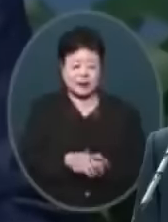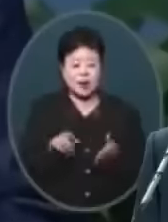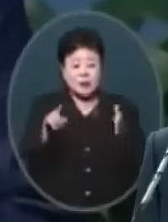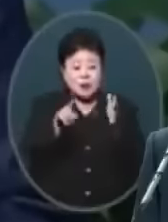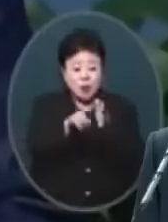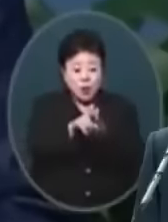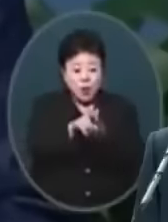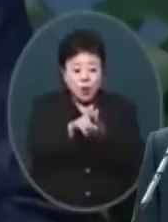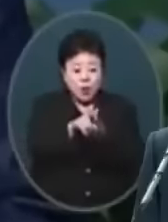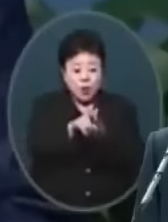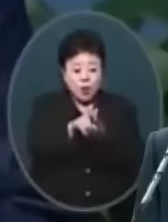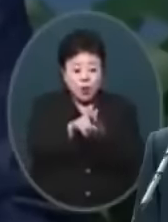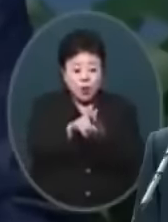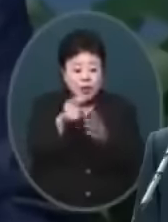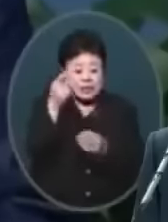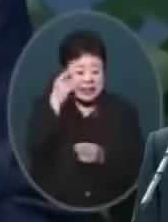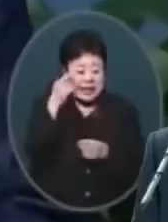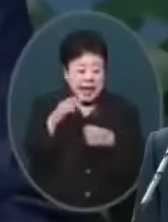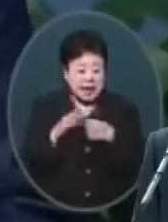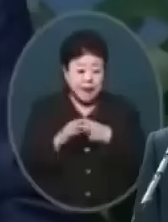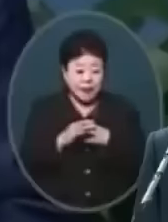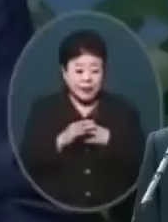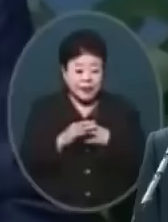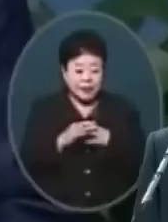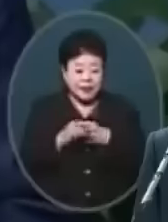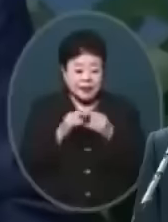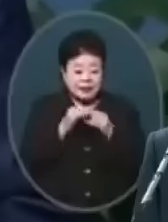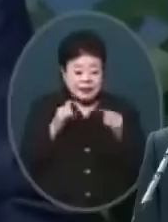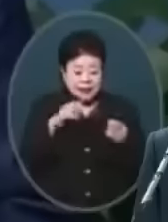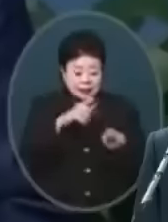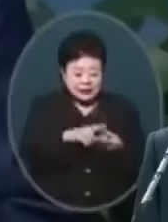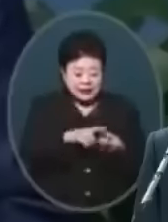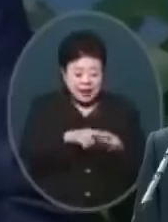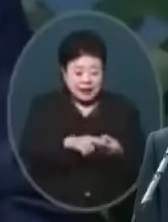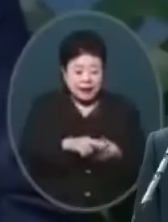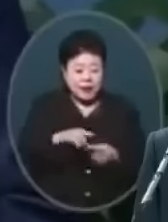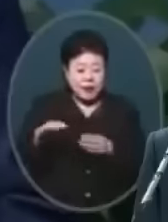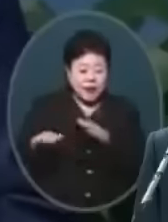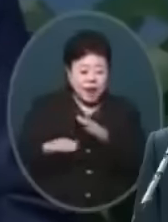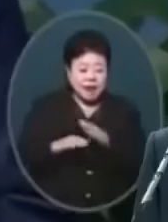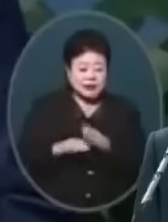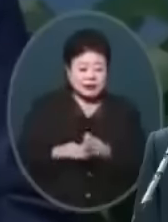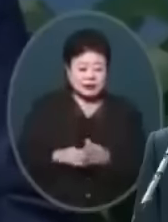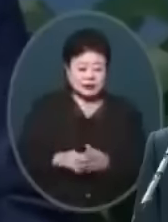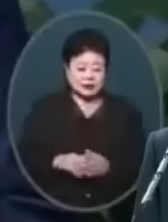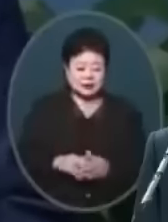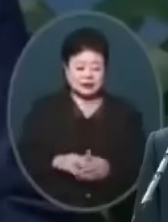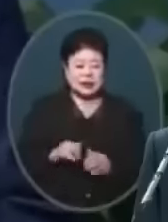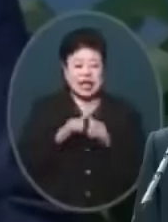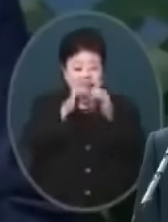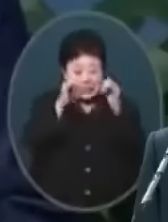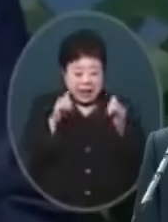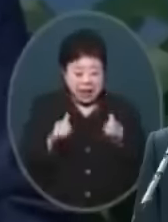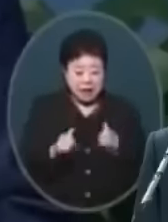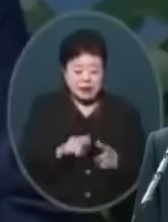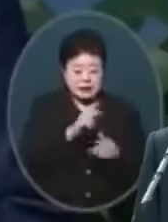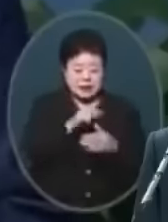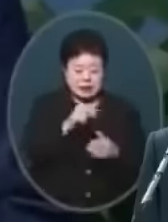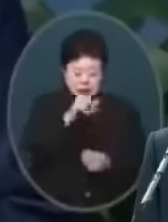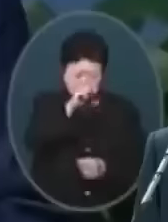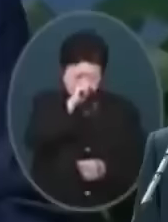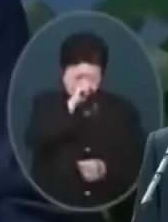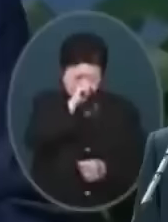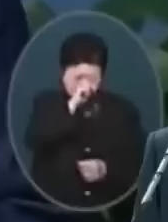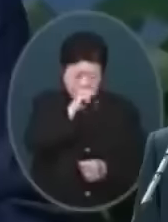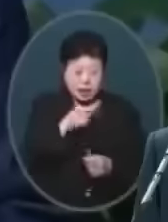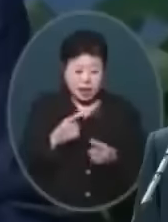믿고 생각하면 그 사람의 가정생활이나 사회생활에 굉장히 선한 일을 많이 합니다. 자화상을